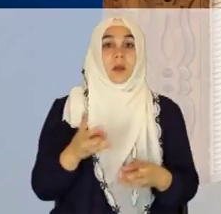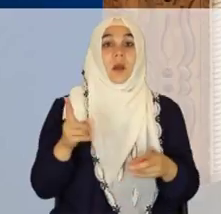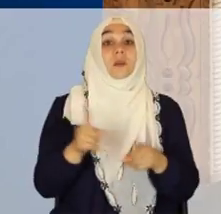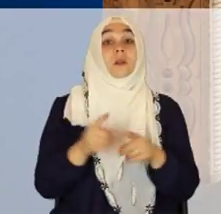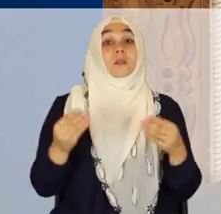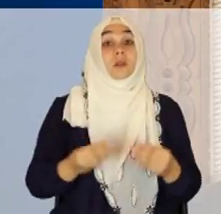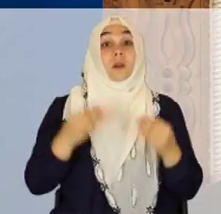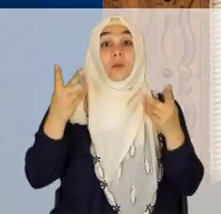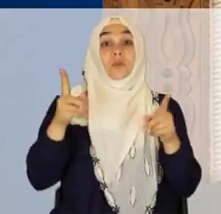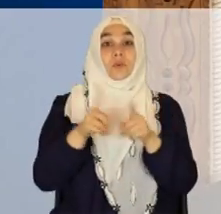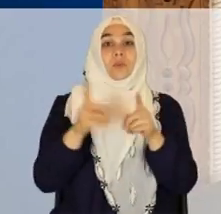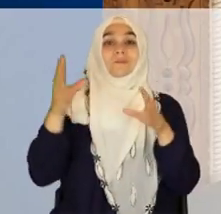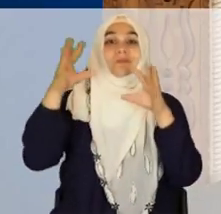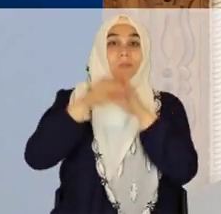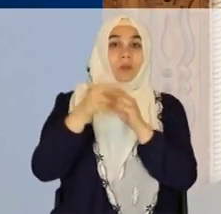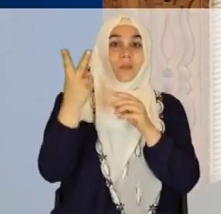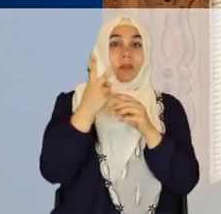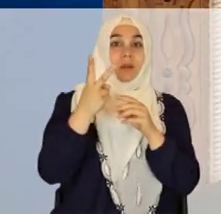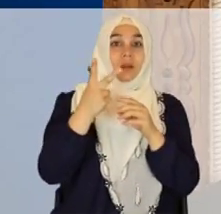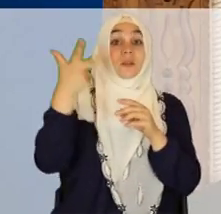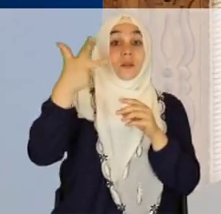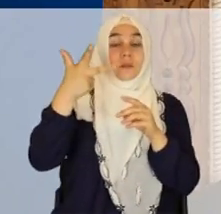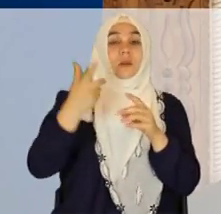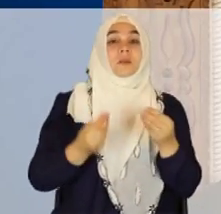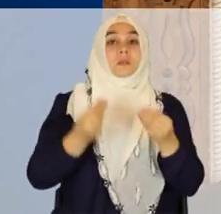Zakot ibodatida shu ikki narsa qo'shilgan.